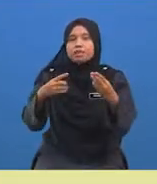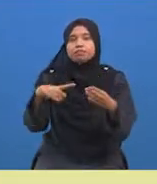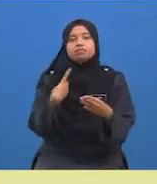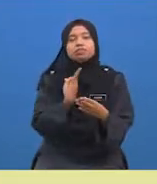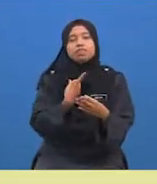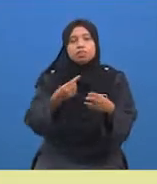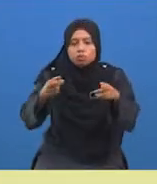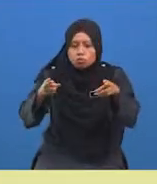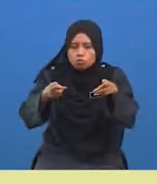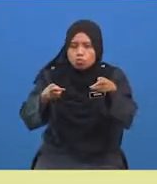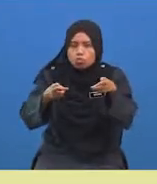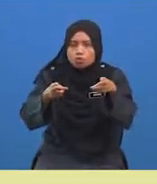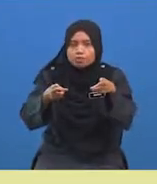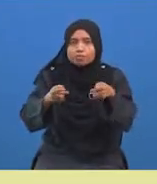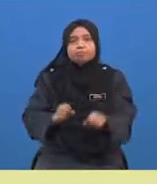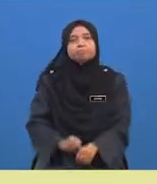kita menguruskannya?